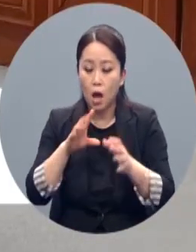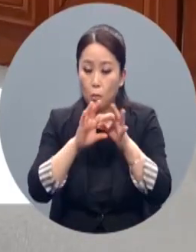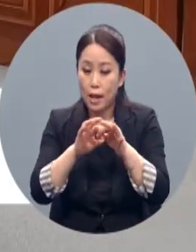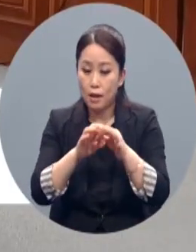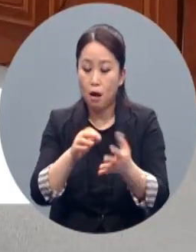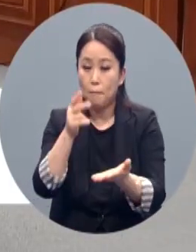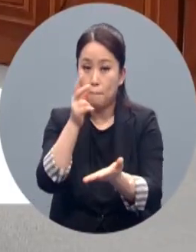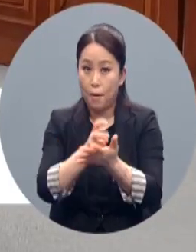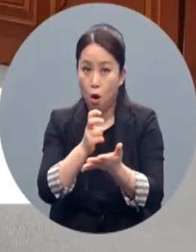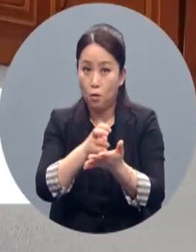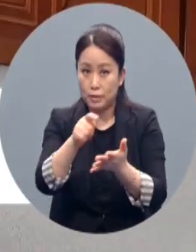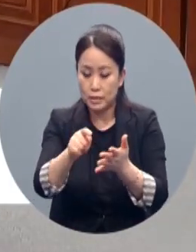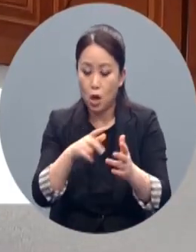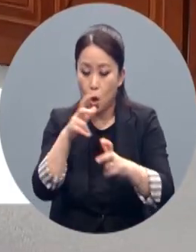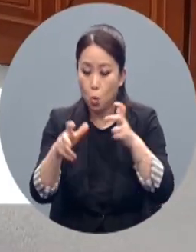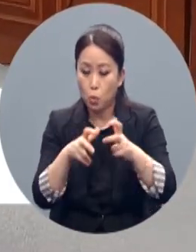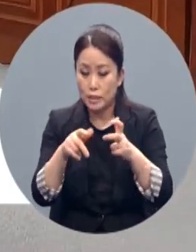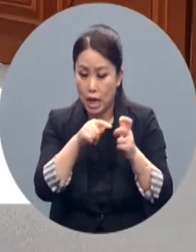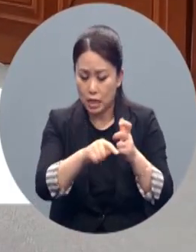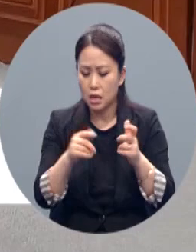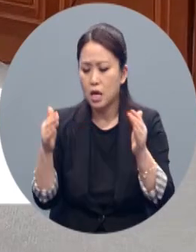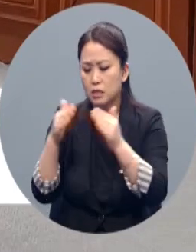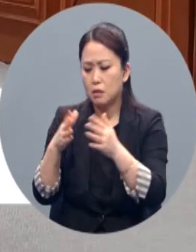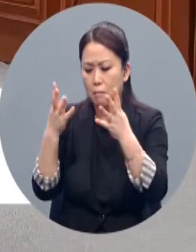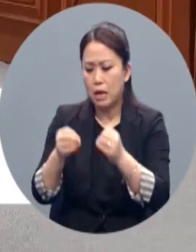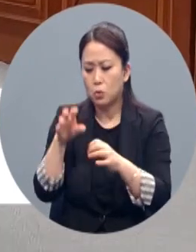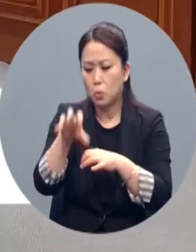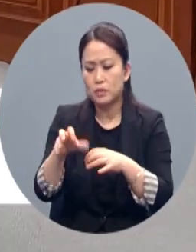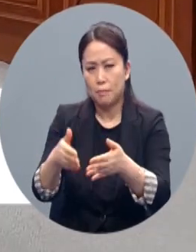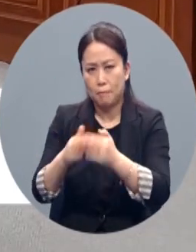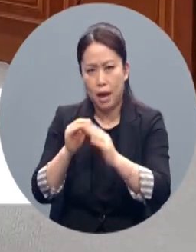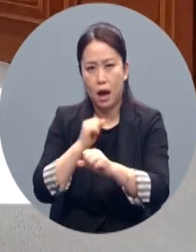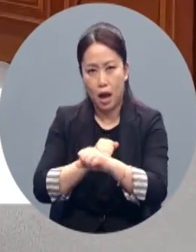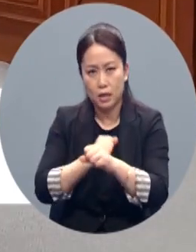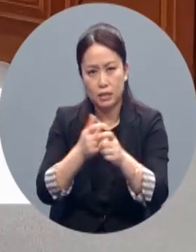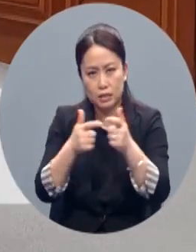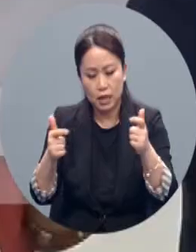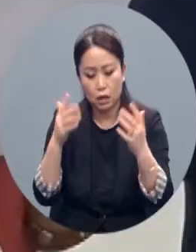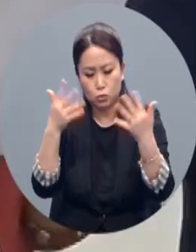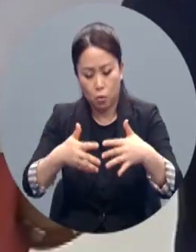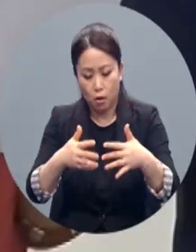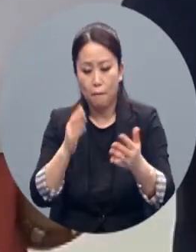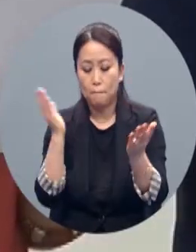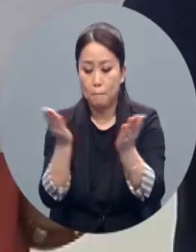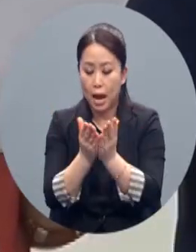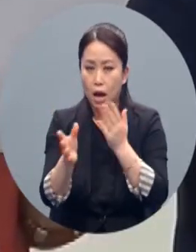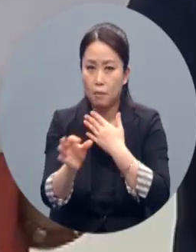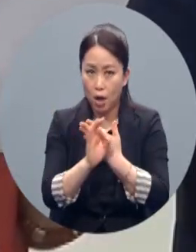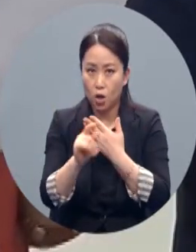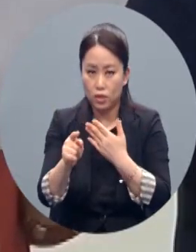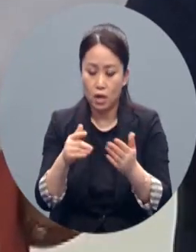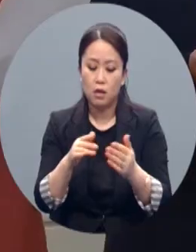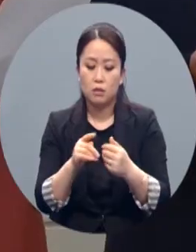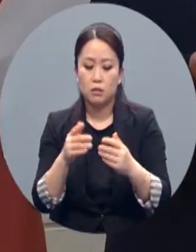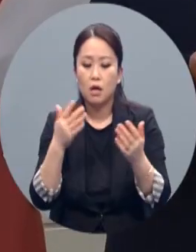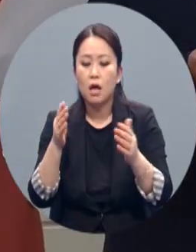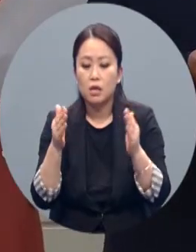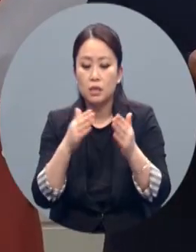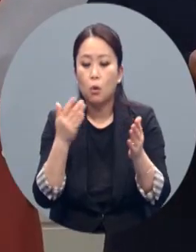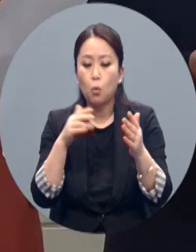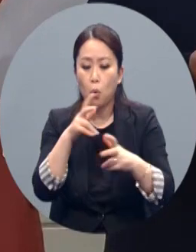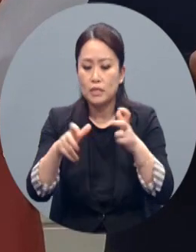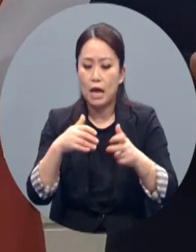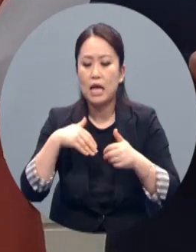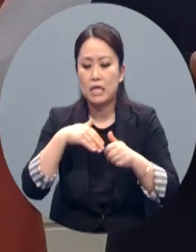개정안은 공장이 주거 밀집지역에 위치하는 등 조건을 충족할 경우 지자체가 공장 이전을 권고하고 재정지원을 할